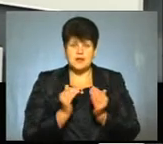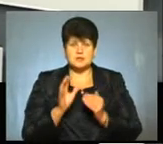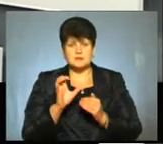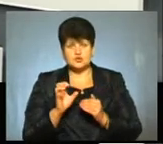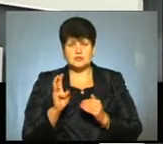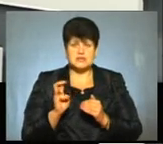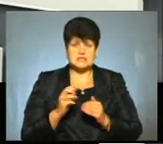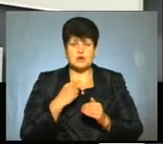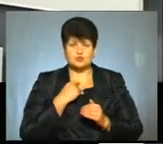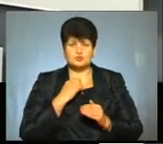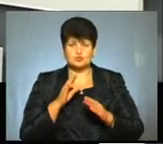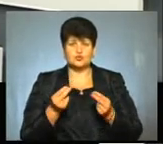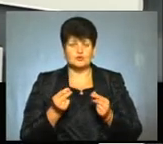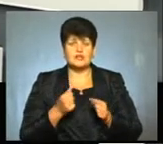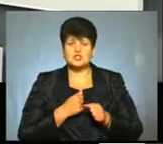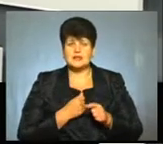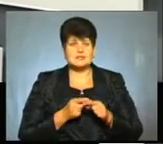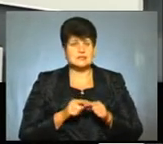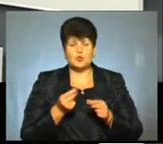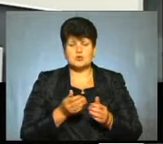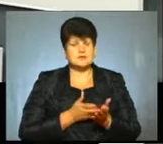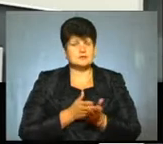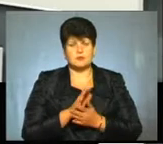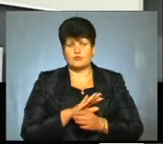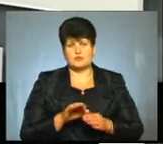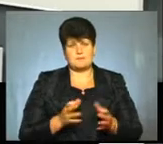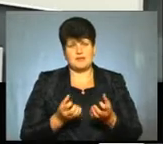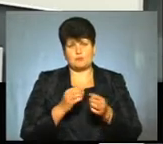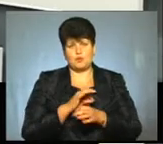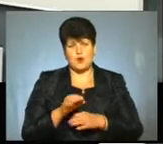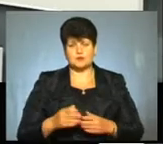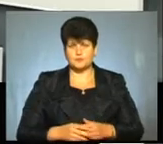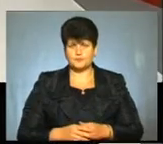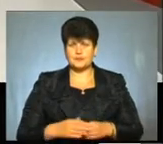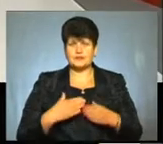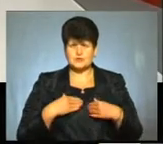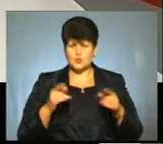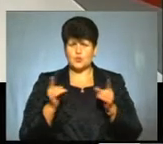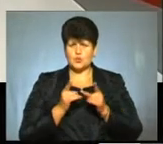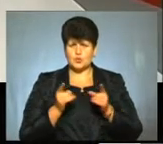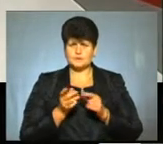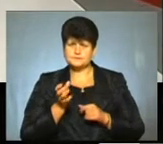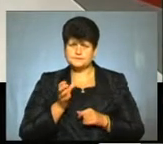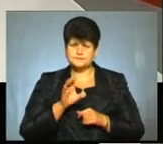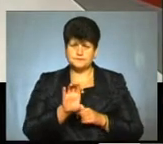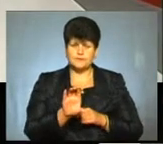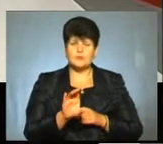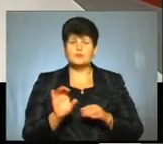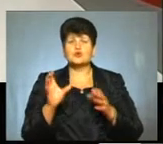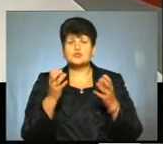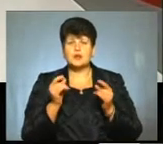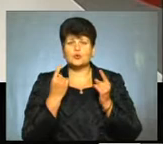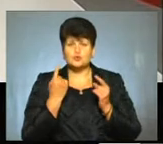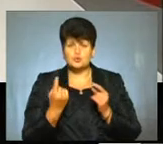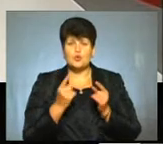або менше 500 голосів, навіть будуть кошти, на жаль, ці кошти не будуть спрямовані на підтримку проекту. А в нас ще є короткий коментар Марії Іщенко про ще